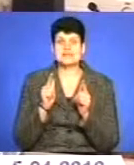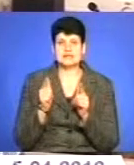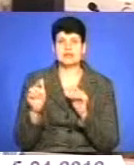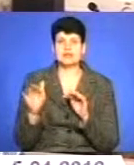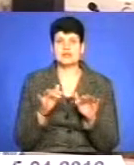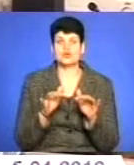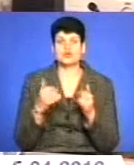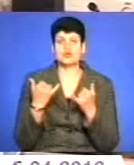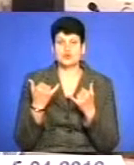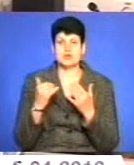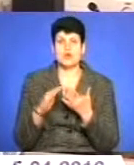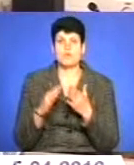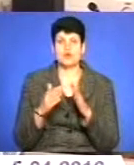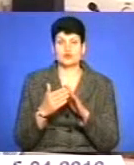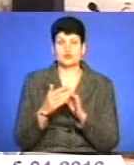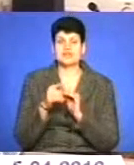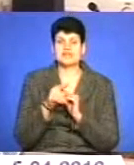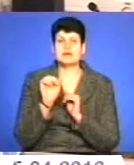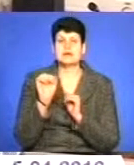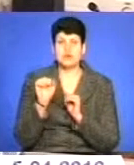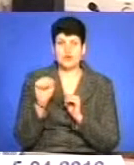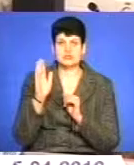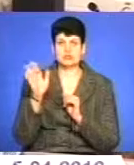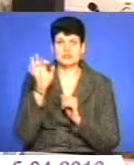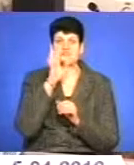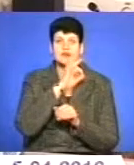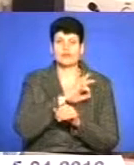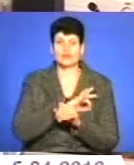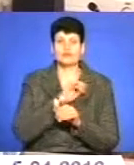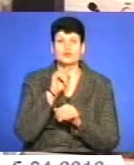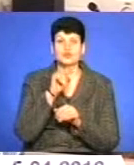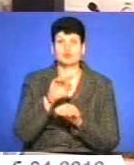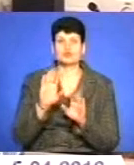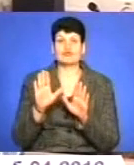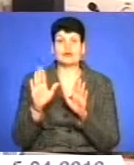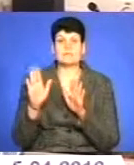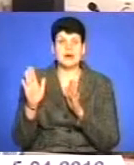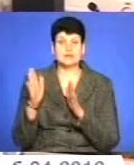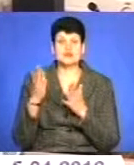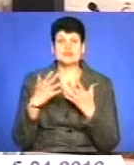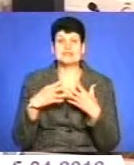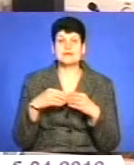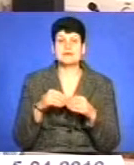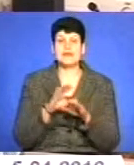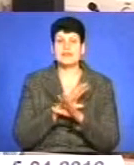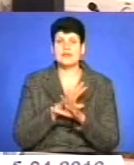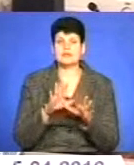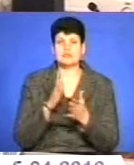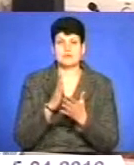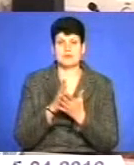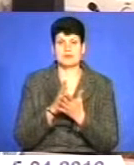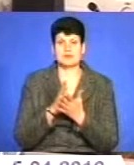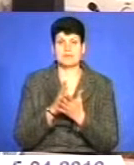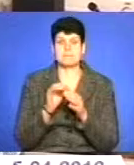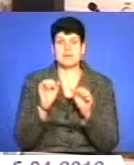діючих на сьогодні положень, їх можна буде використовувати в тому випадку, якщо сім'я вже не буде мати права на